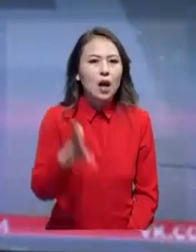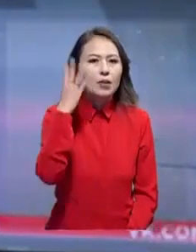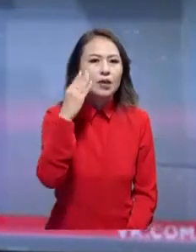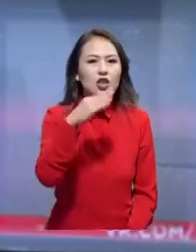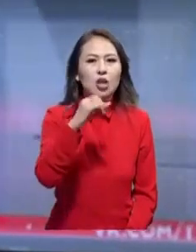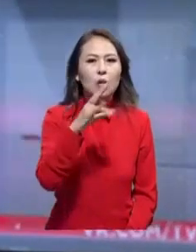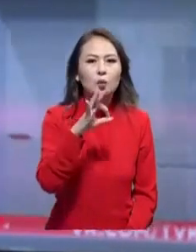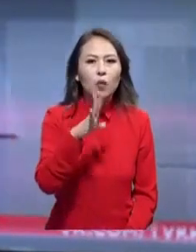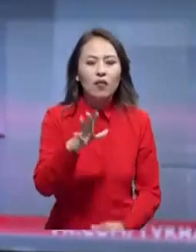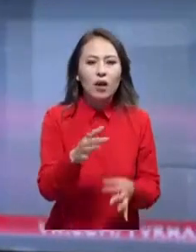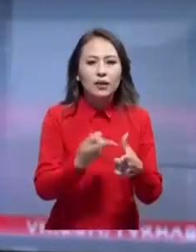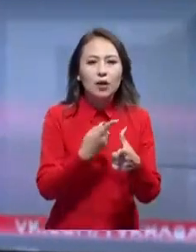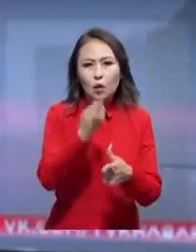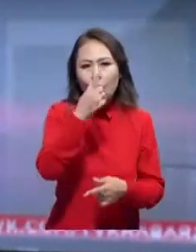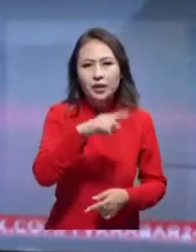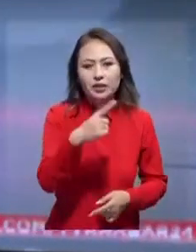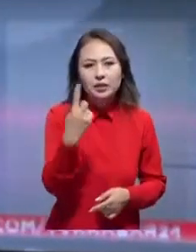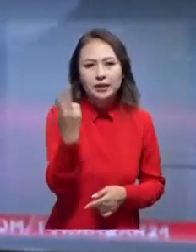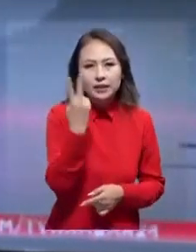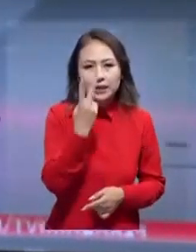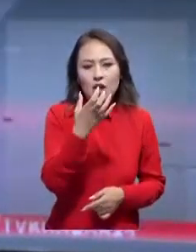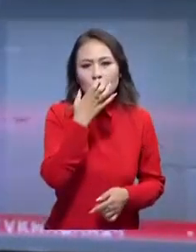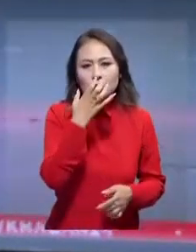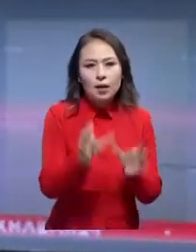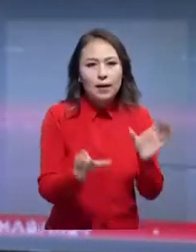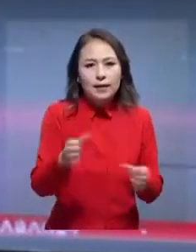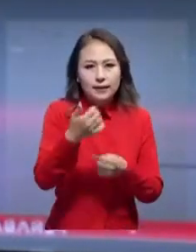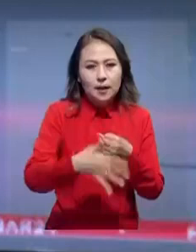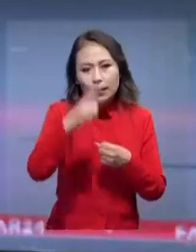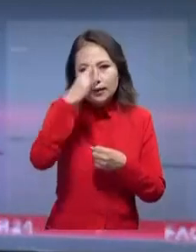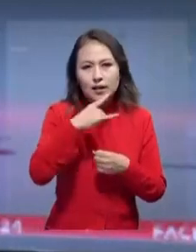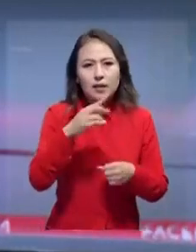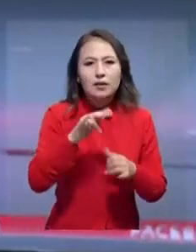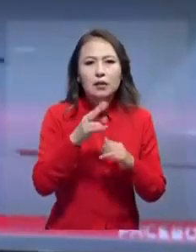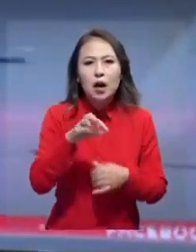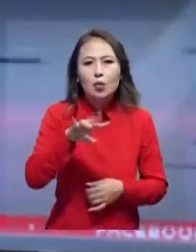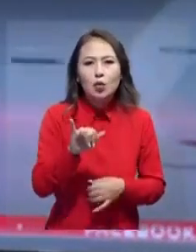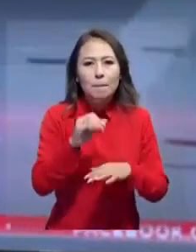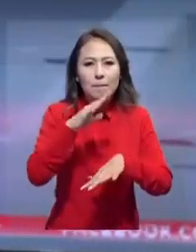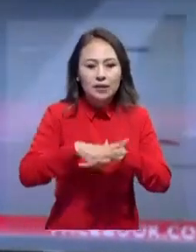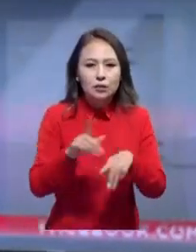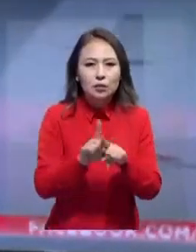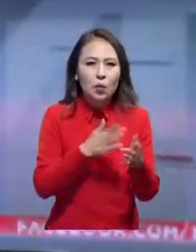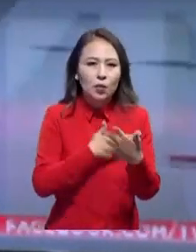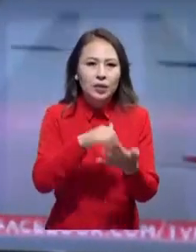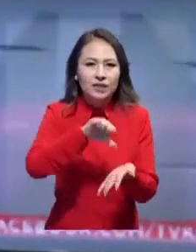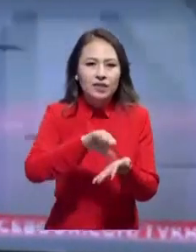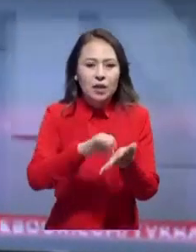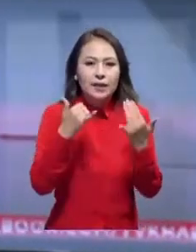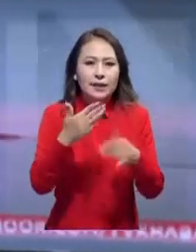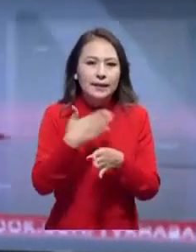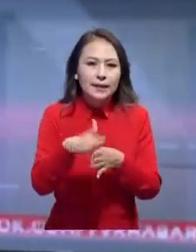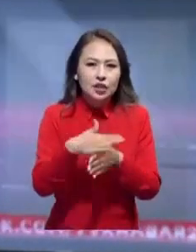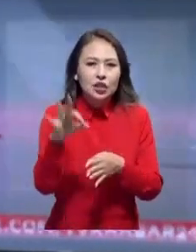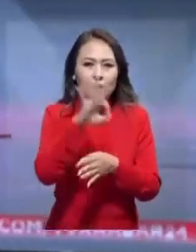Ал Алматыдағы Жақұтов атындағы нөмірі 2-ші жылу электр орталығын жаңғыртуға Қазақстанның даму банкі де атсалысады. Бүгін